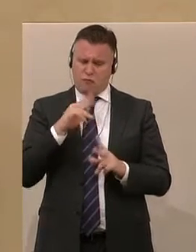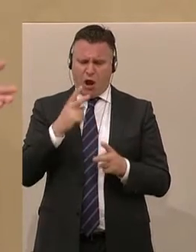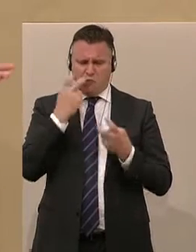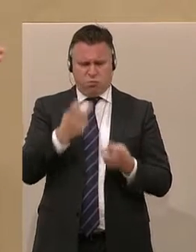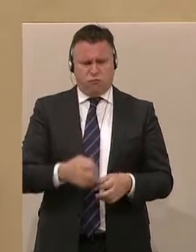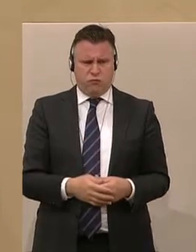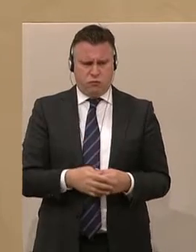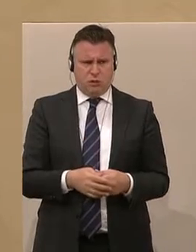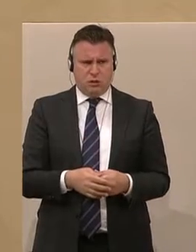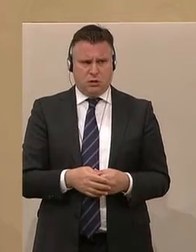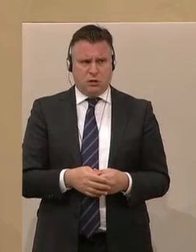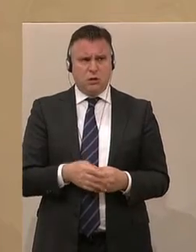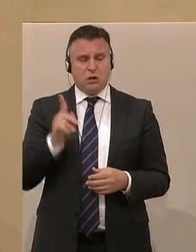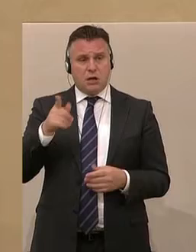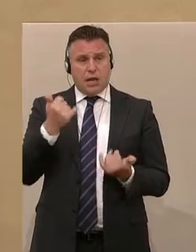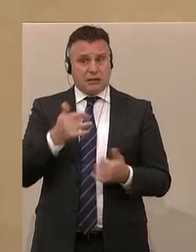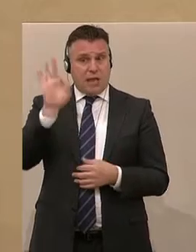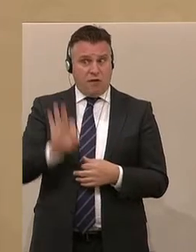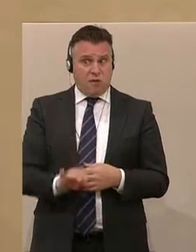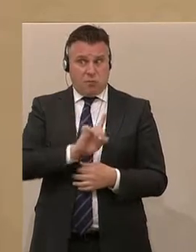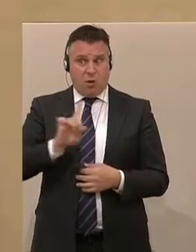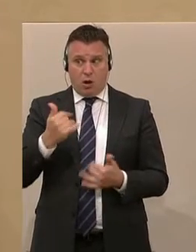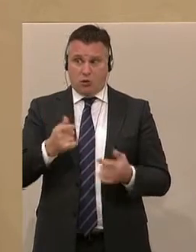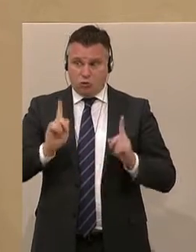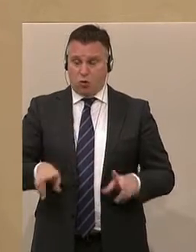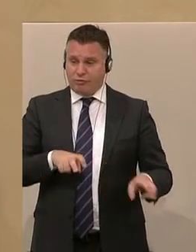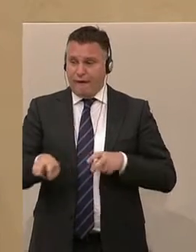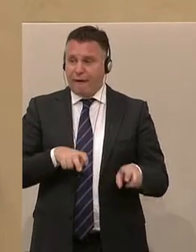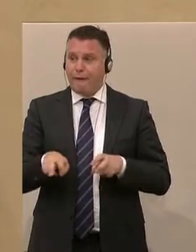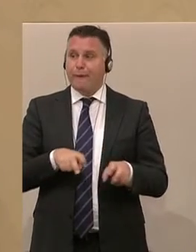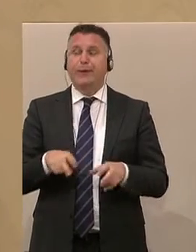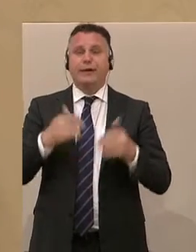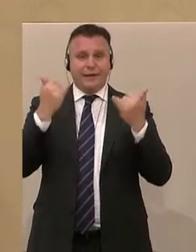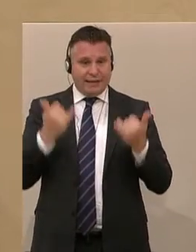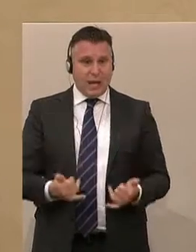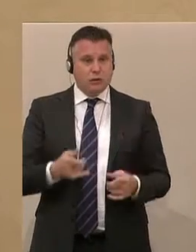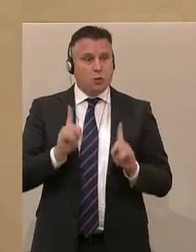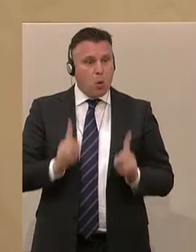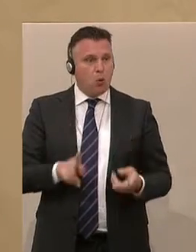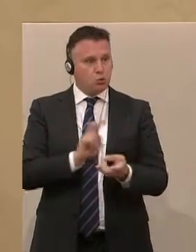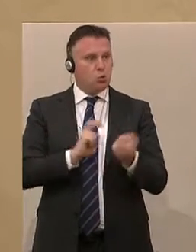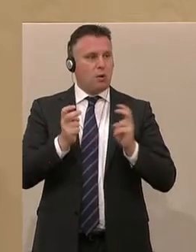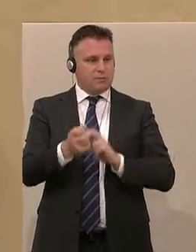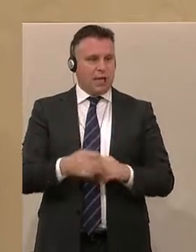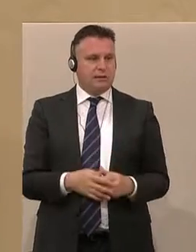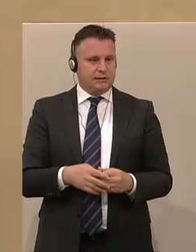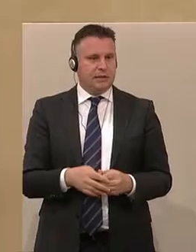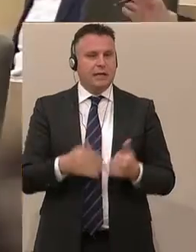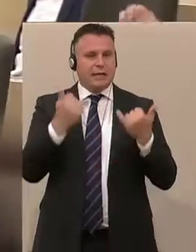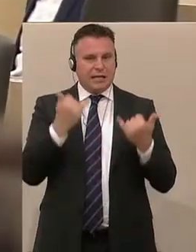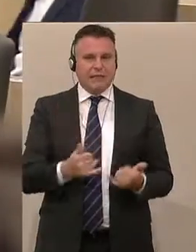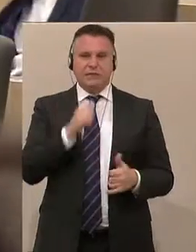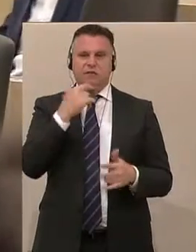sieht, kaum sind die Freiheitlichen an der Regierung, ja, muss man sagen, werden die Dinge dann auch umgesetzt und es wird nicht